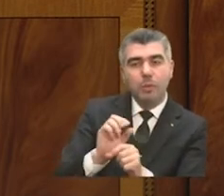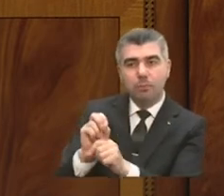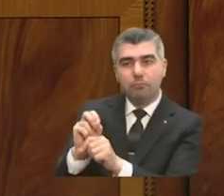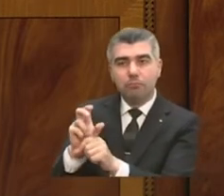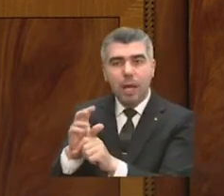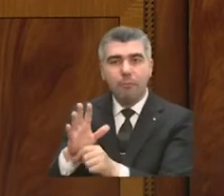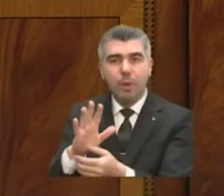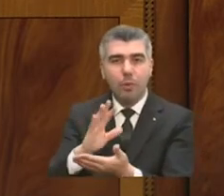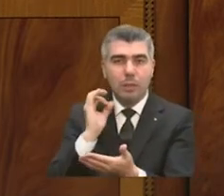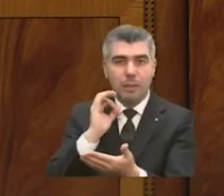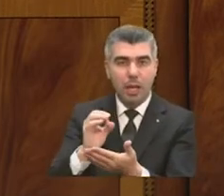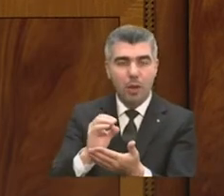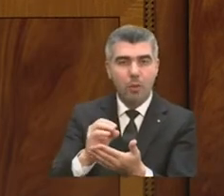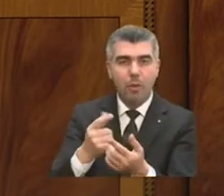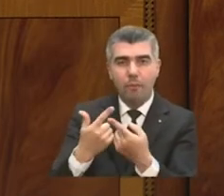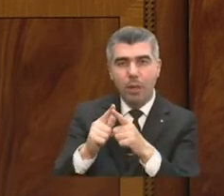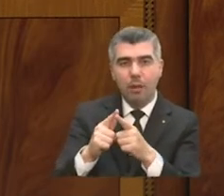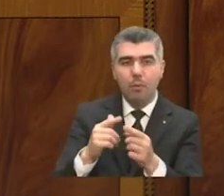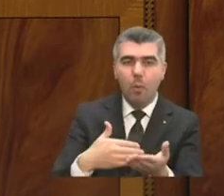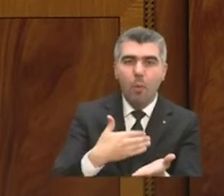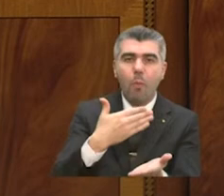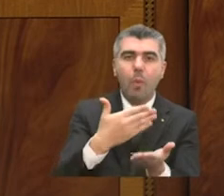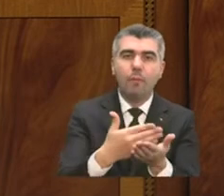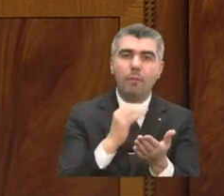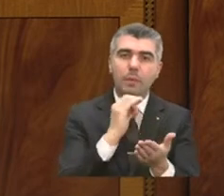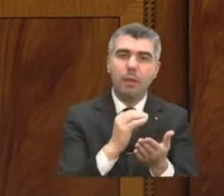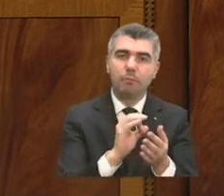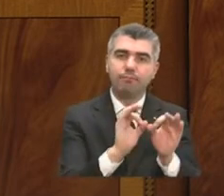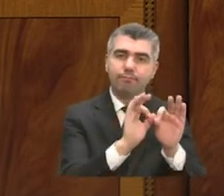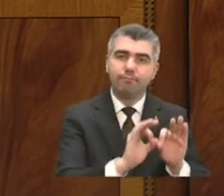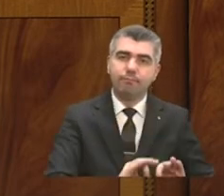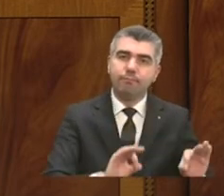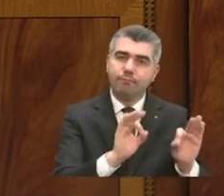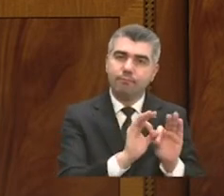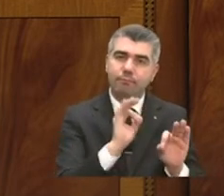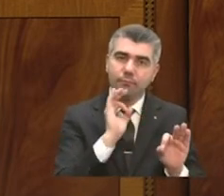de croyance et d'autres